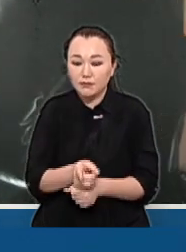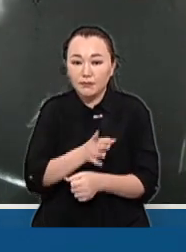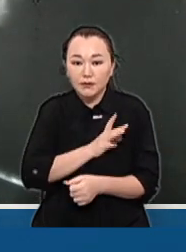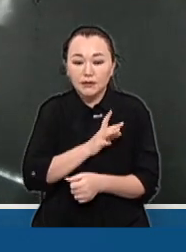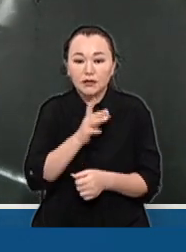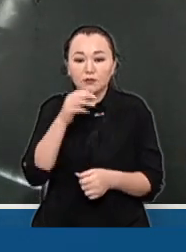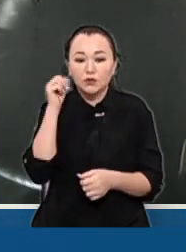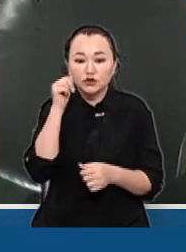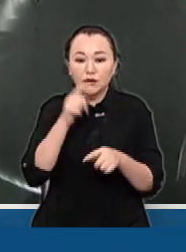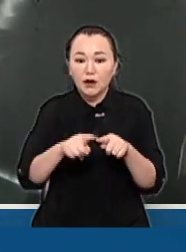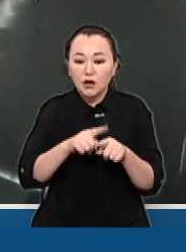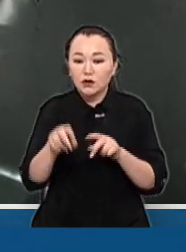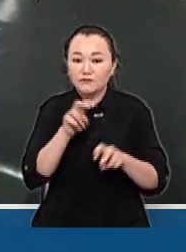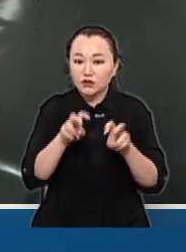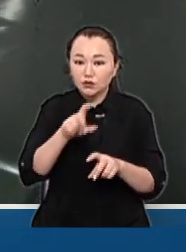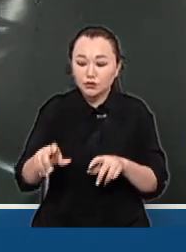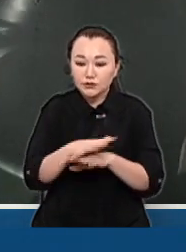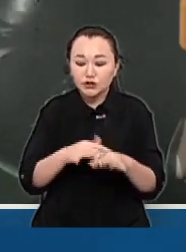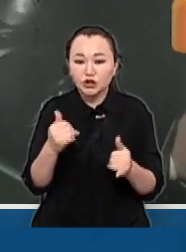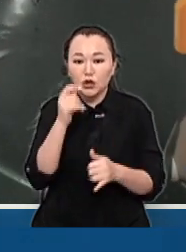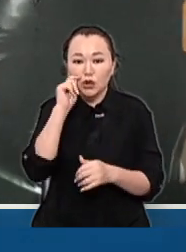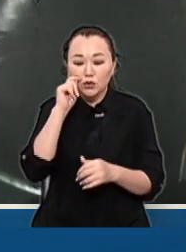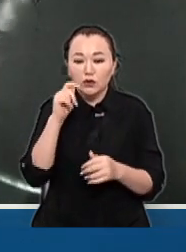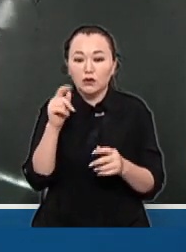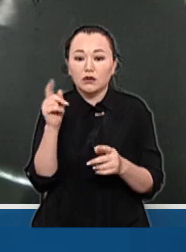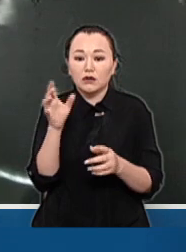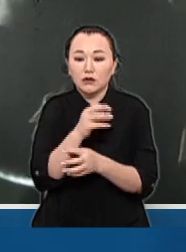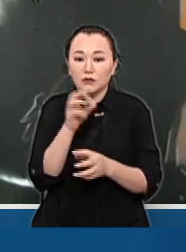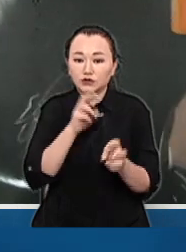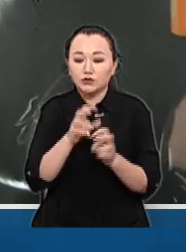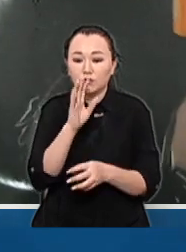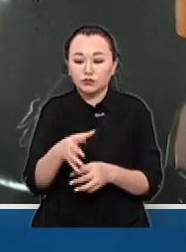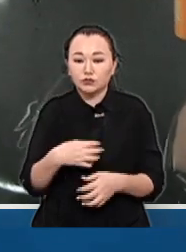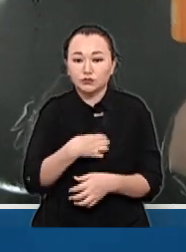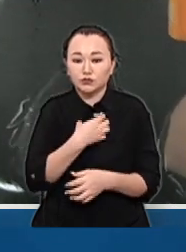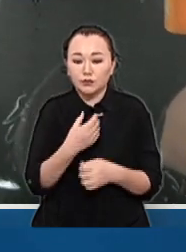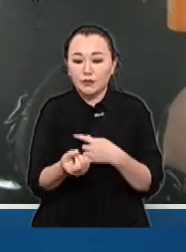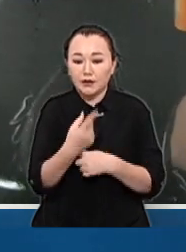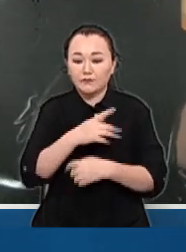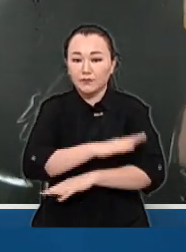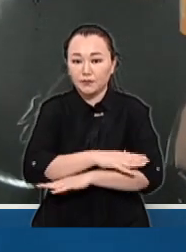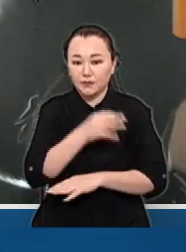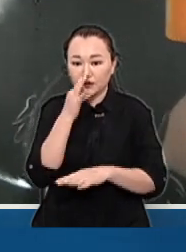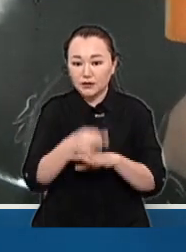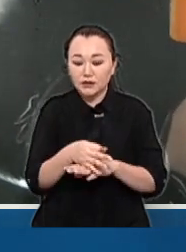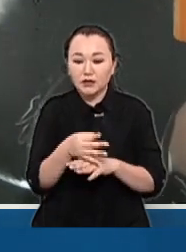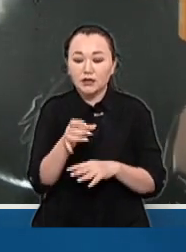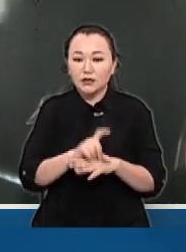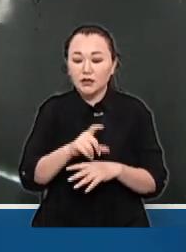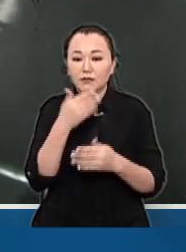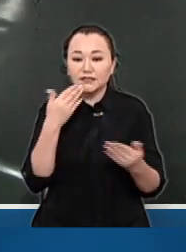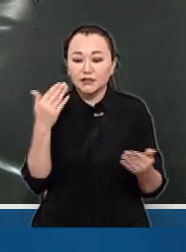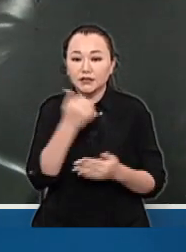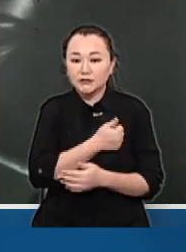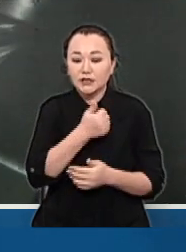Былтырғы сәбіз іздеп сабылған жұрт енді пиязға зар болмай ма деген үрейден туындаған әрекеттейді олар. Алайда осы соңғы